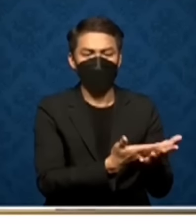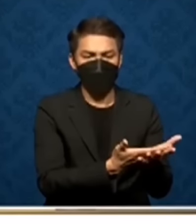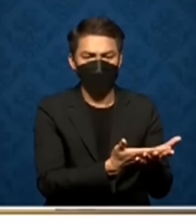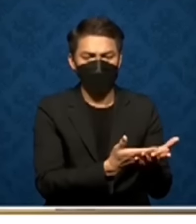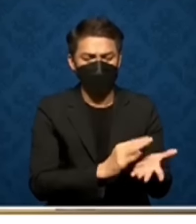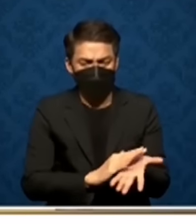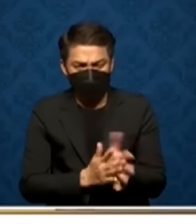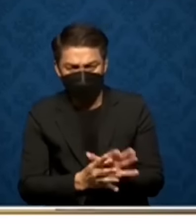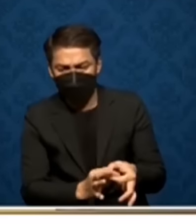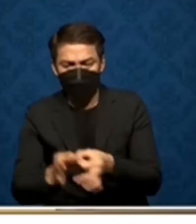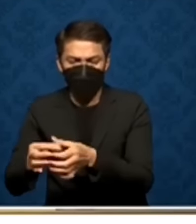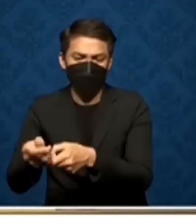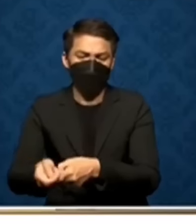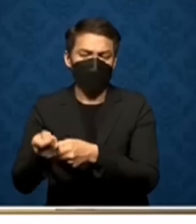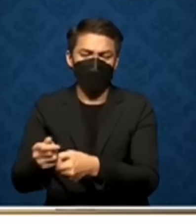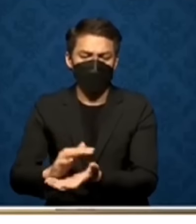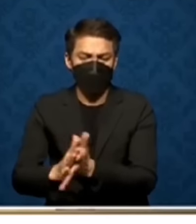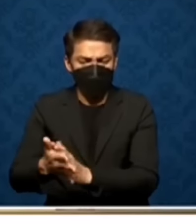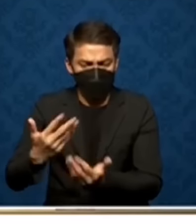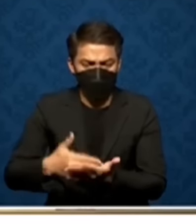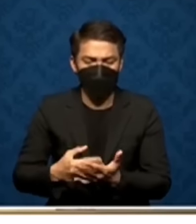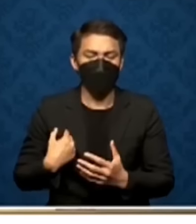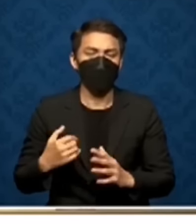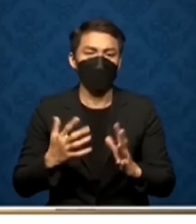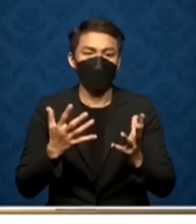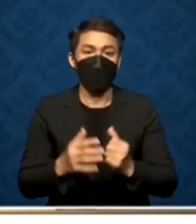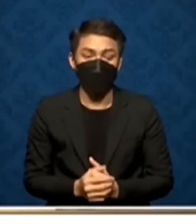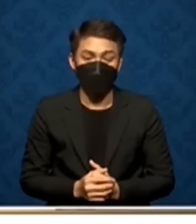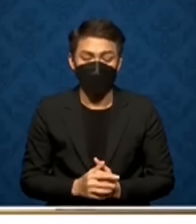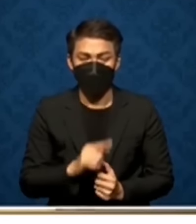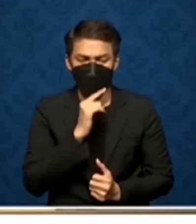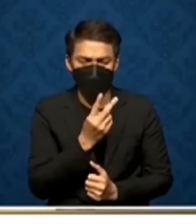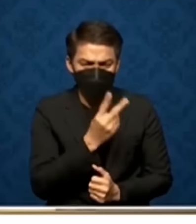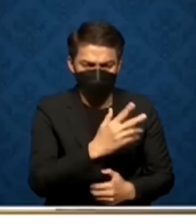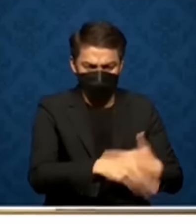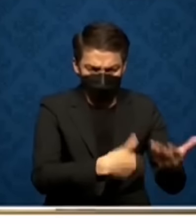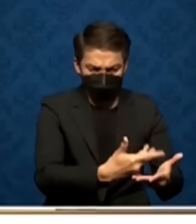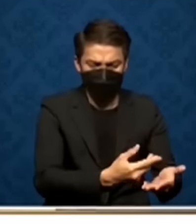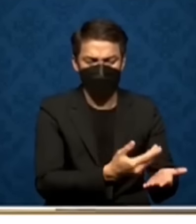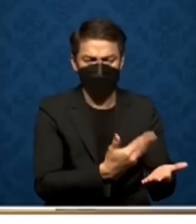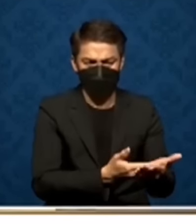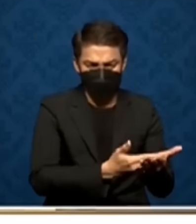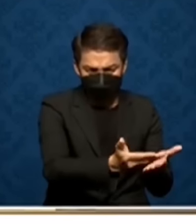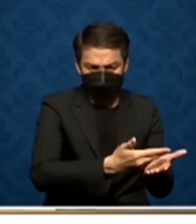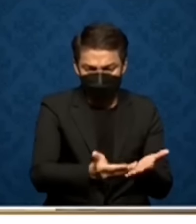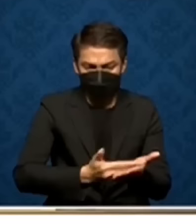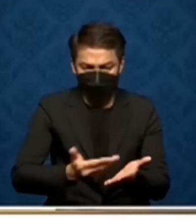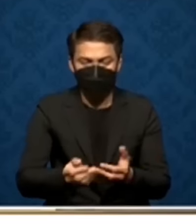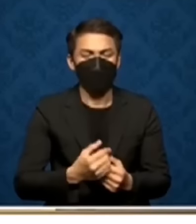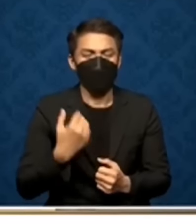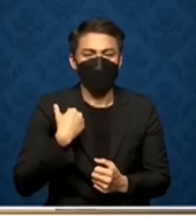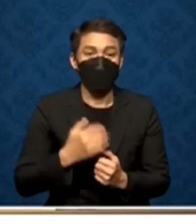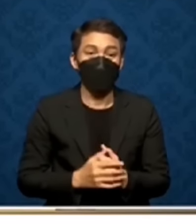ผลิตการมองเป็นสินทรัพย์ก็ทำให้เกิดการกักตุนที่ดินกักตุนไว้เก็งกำไรสิ่งที่นายก